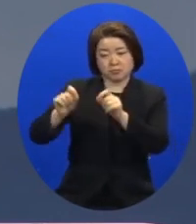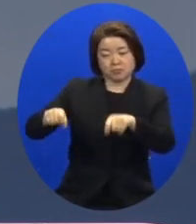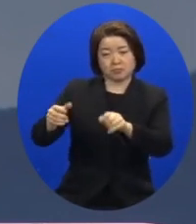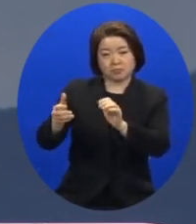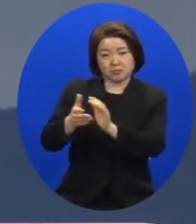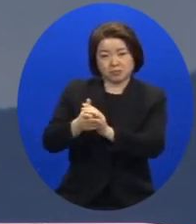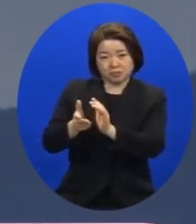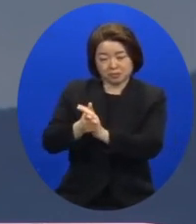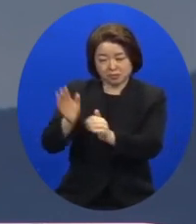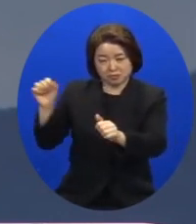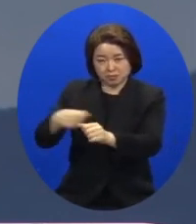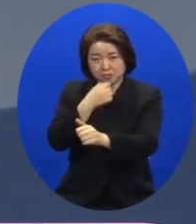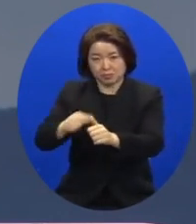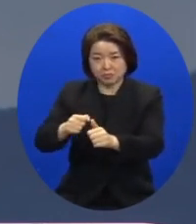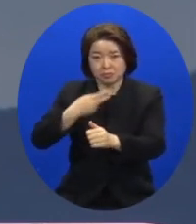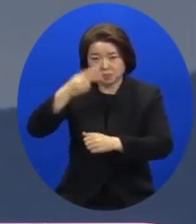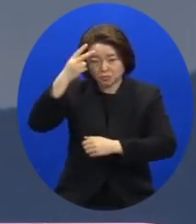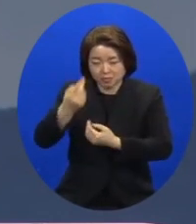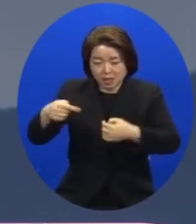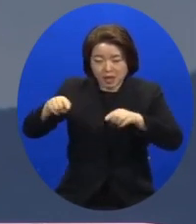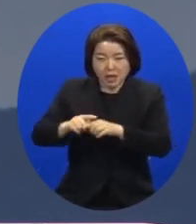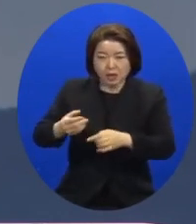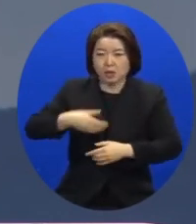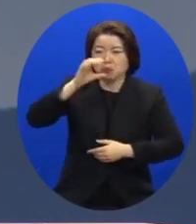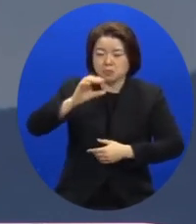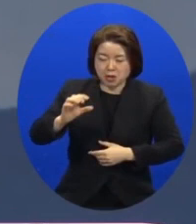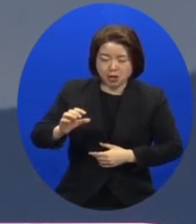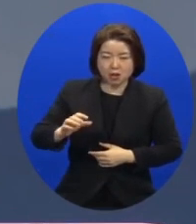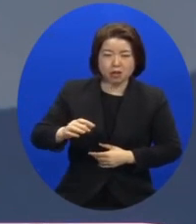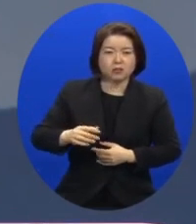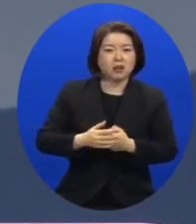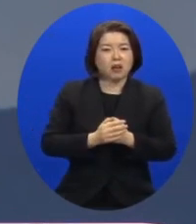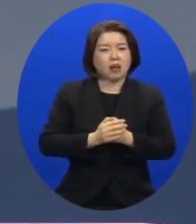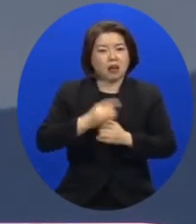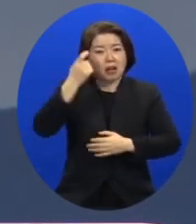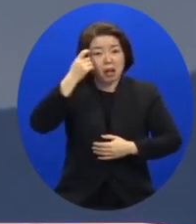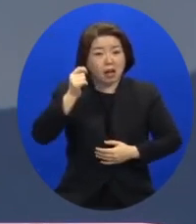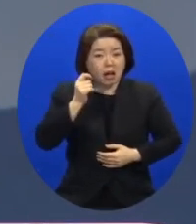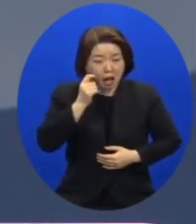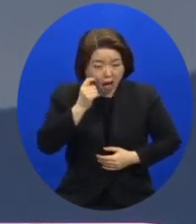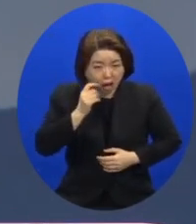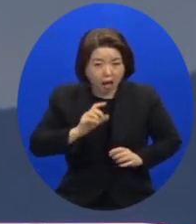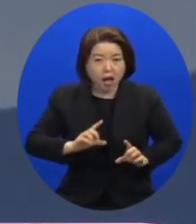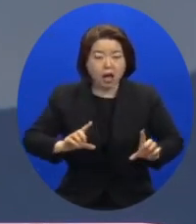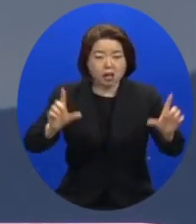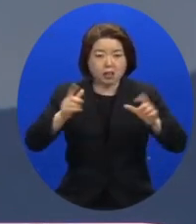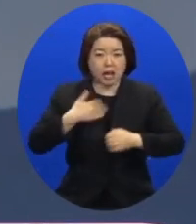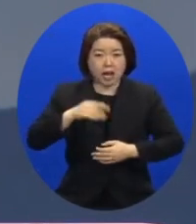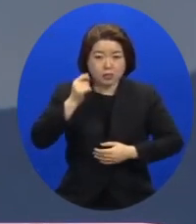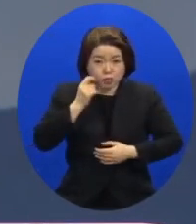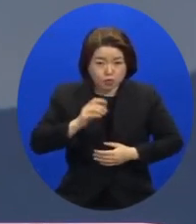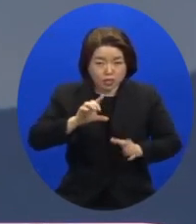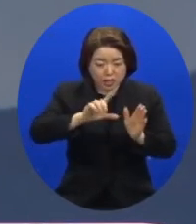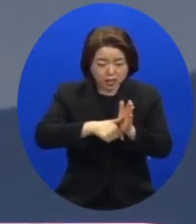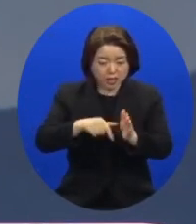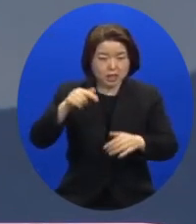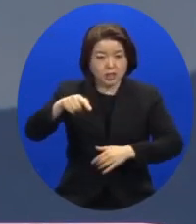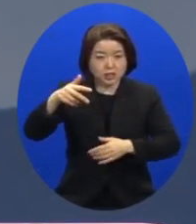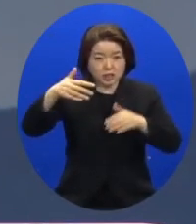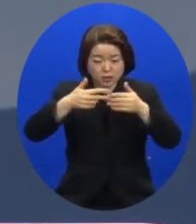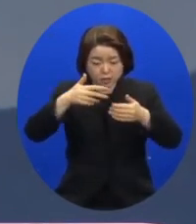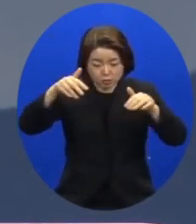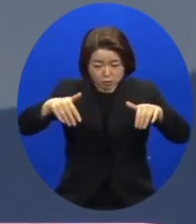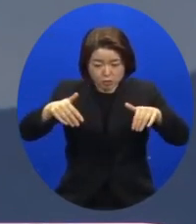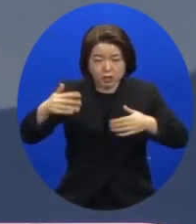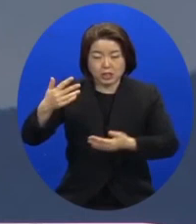친구들과 더불어 먹고 마시게 되면 생각지 않은 날 알지 못하는 시간에 그 종의 주인이 이르러 오미